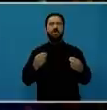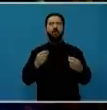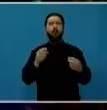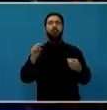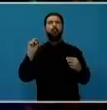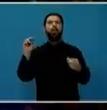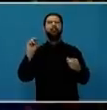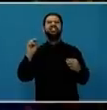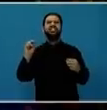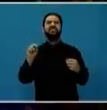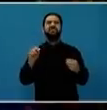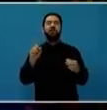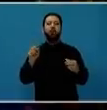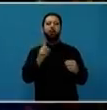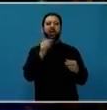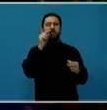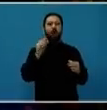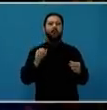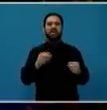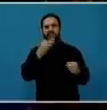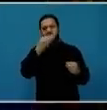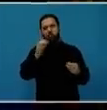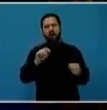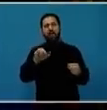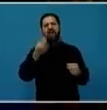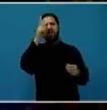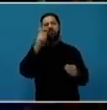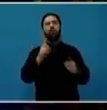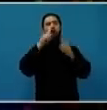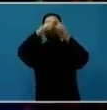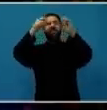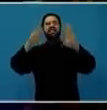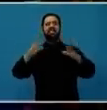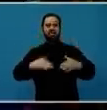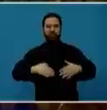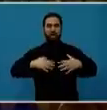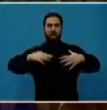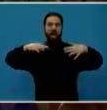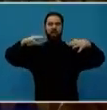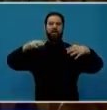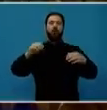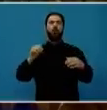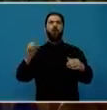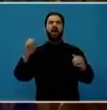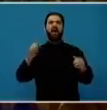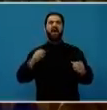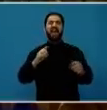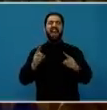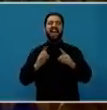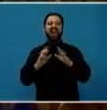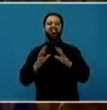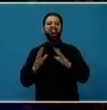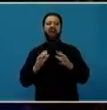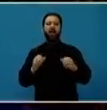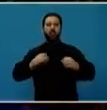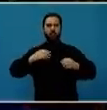că atunci când intră într-o biserică se încarcă cu energii pozitive, nu știu, făcând o comparație probabil chiar